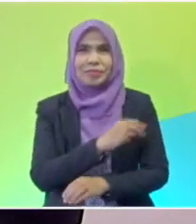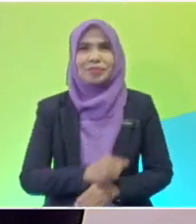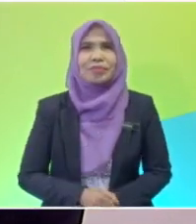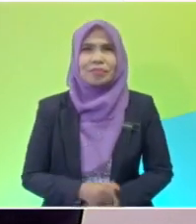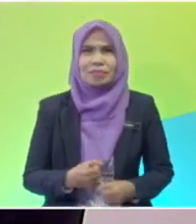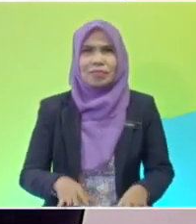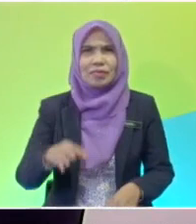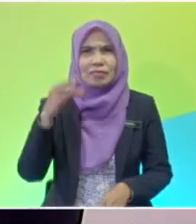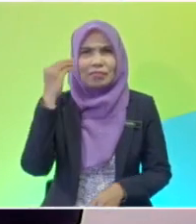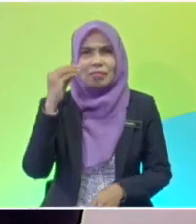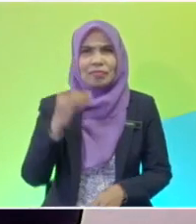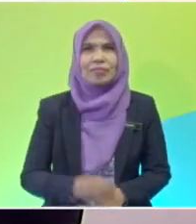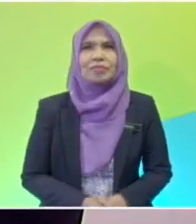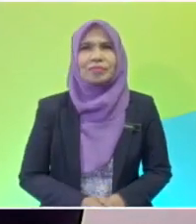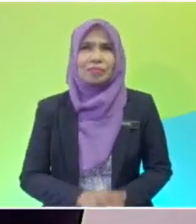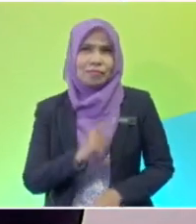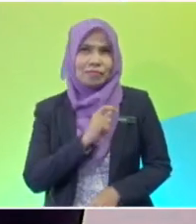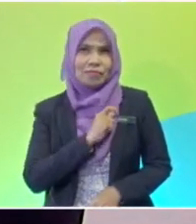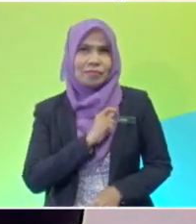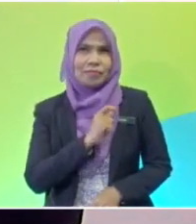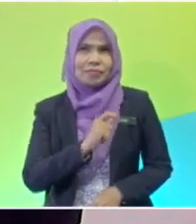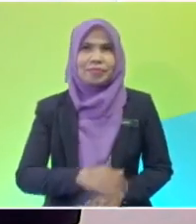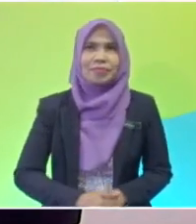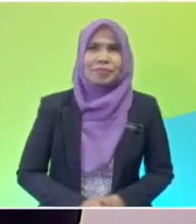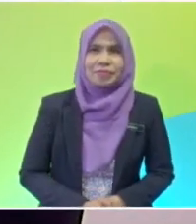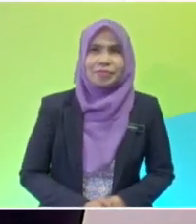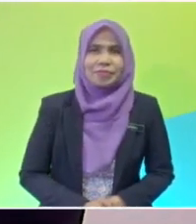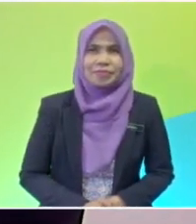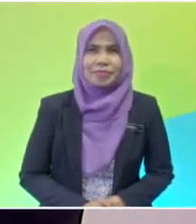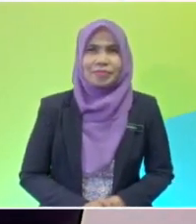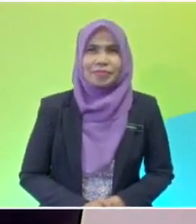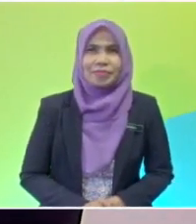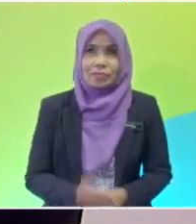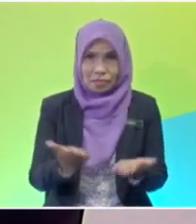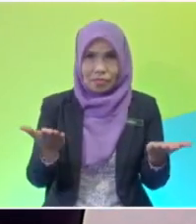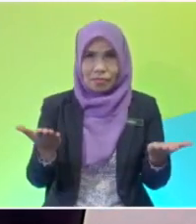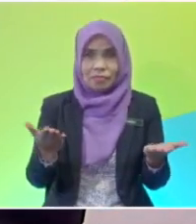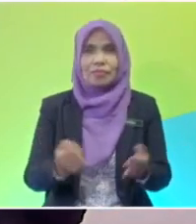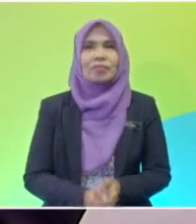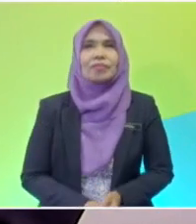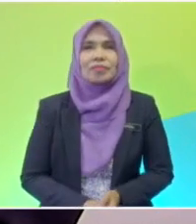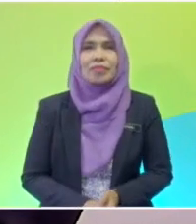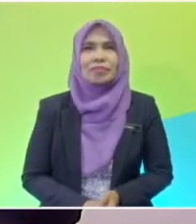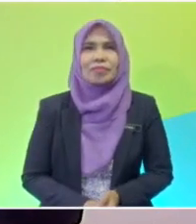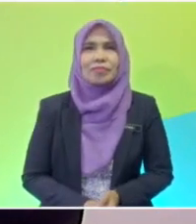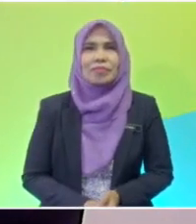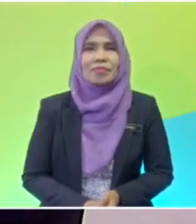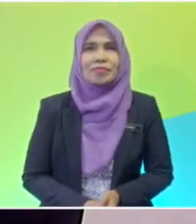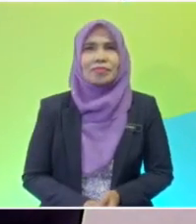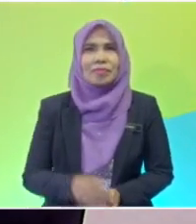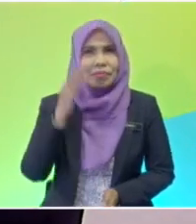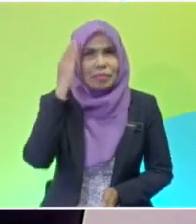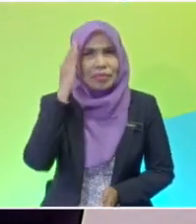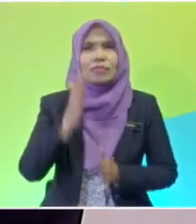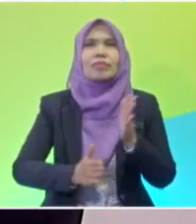tabah letak di hati nampak jadi Anda juga kalau ada bahasa-bahasa cara boleh gunakan di media sosial